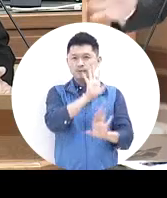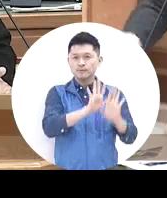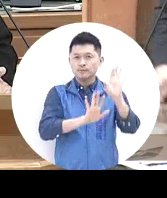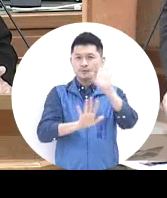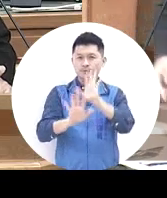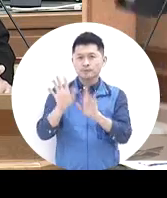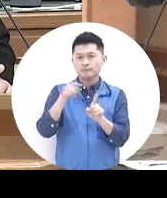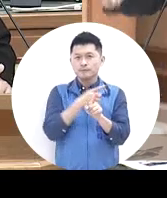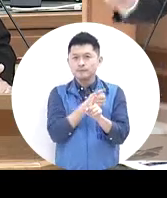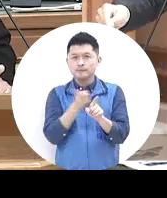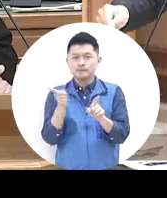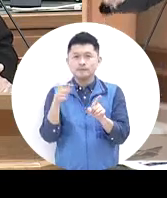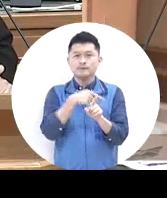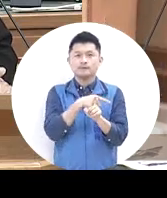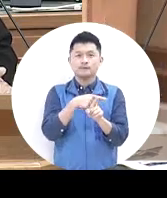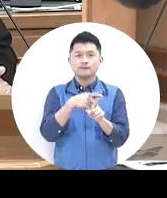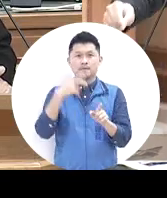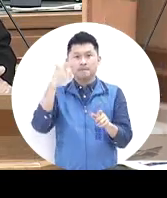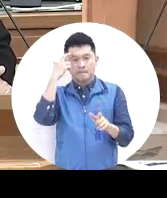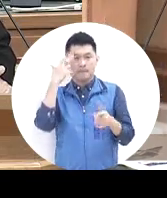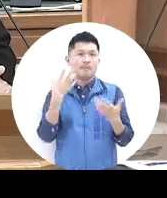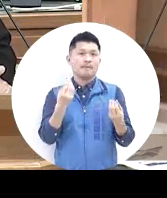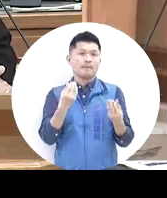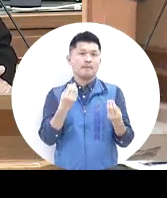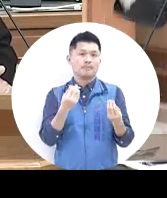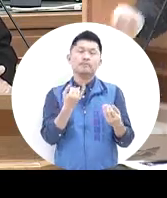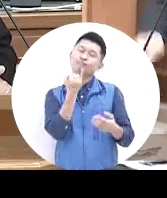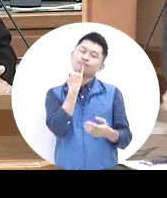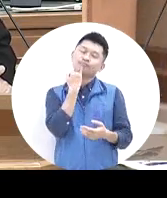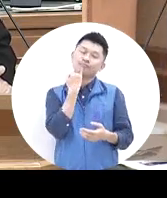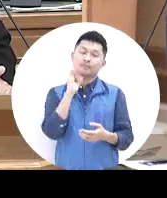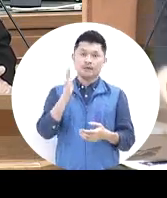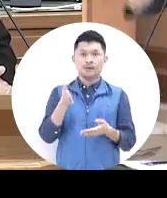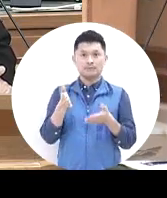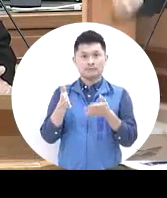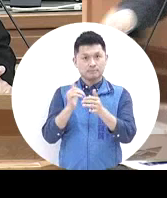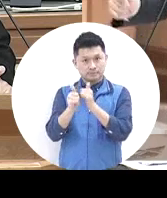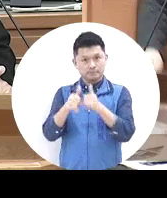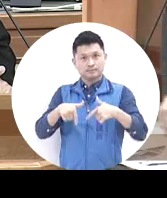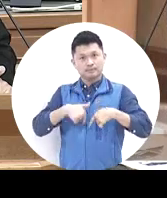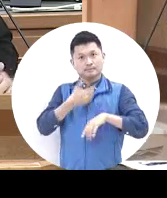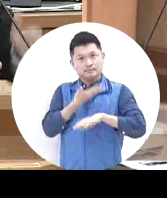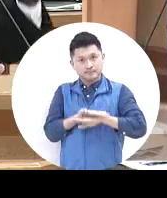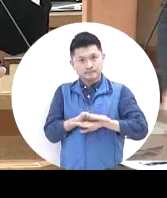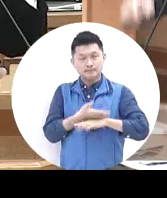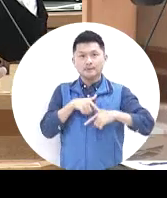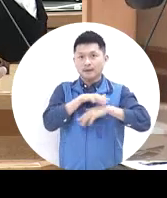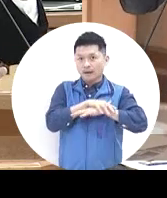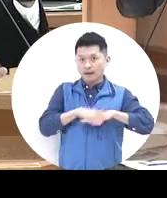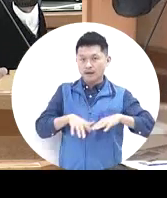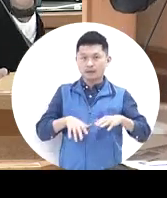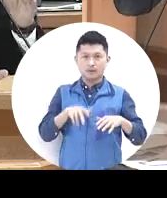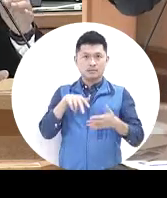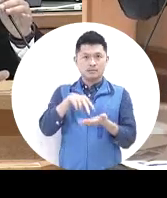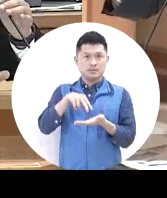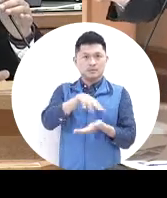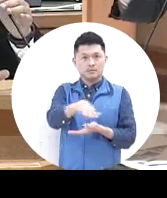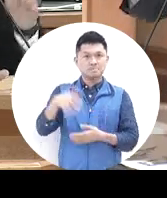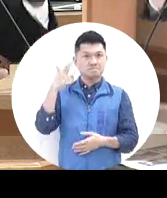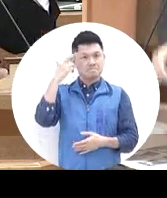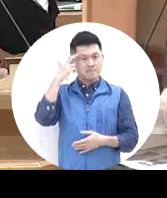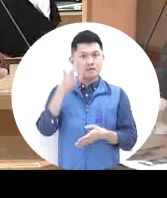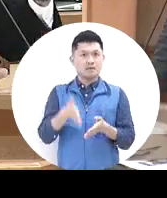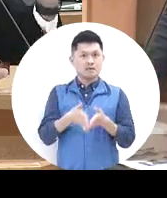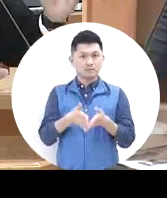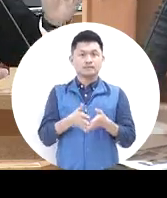场不定，但是面对安全跟给人民安心，你的立场要坚定啊。 我立场非常坚定。 如果说